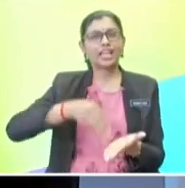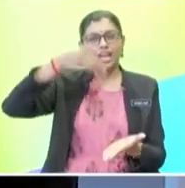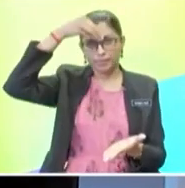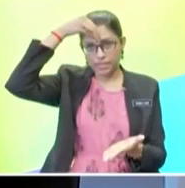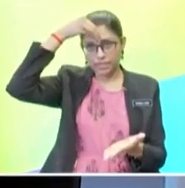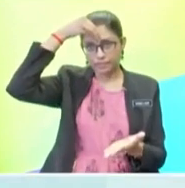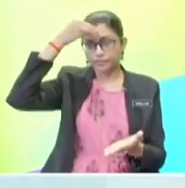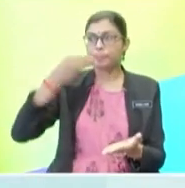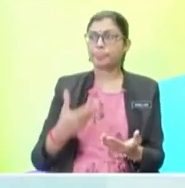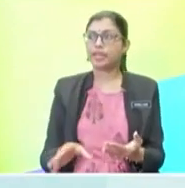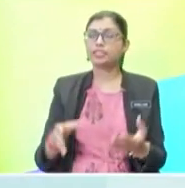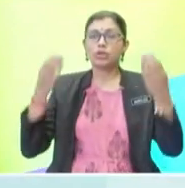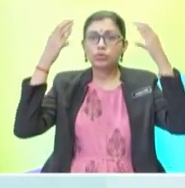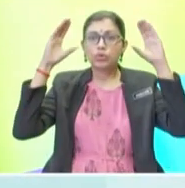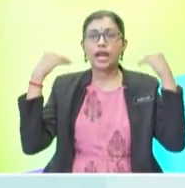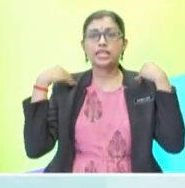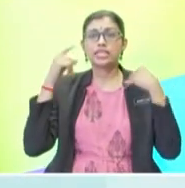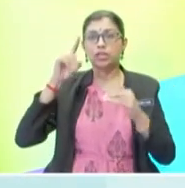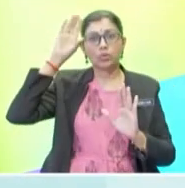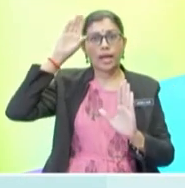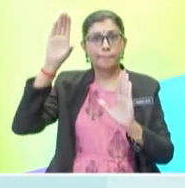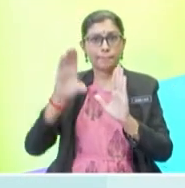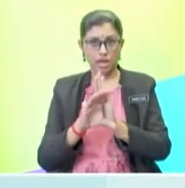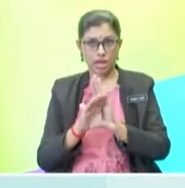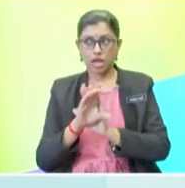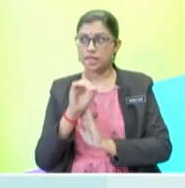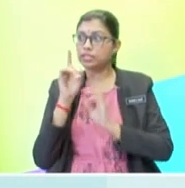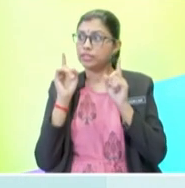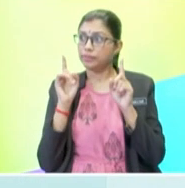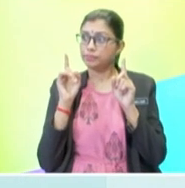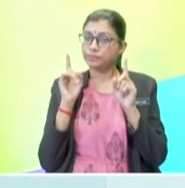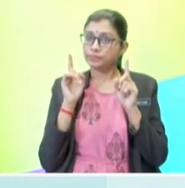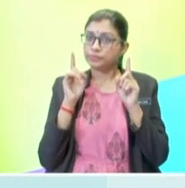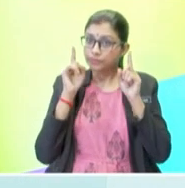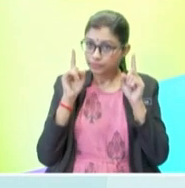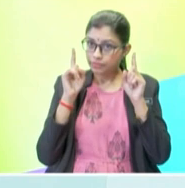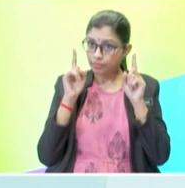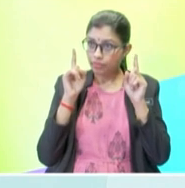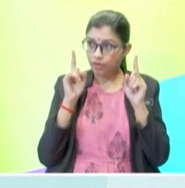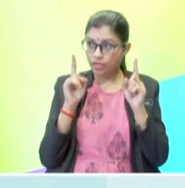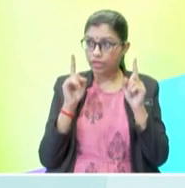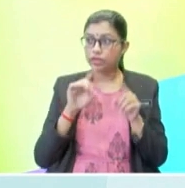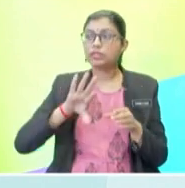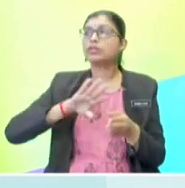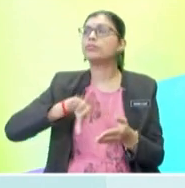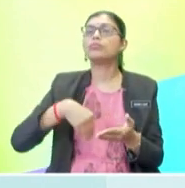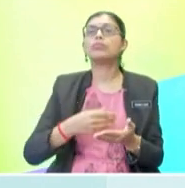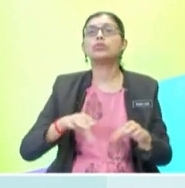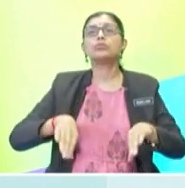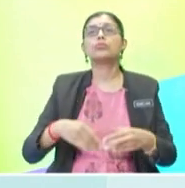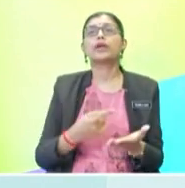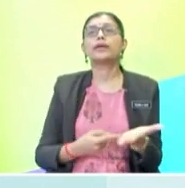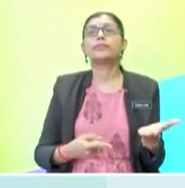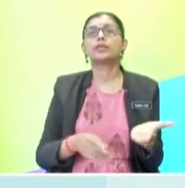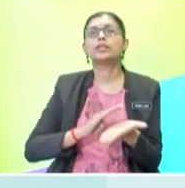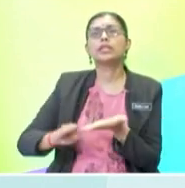satu gambar yang cikgu dah sediakan. Siapa boleh bagi tahu cikgu, berdasarkan gambar yang kita lihat suasana gotong royong di luar rumah,